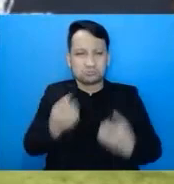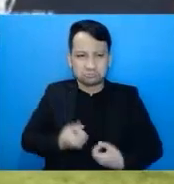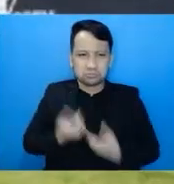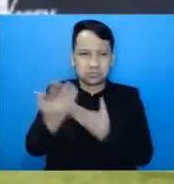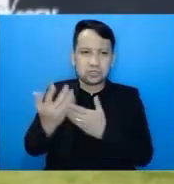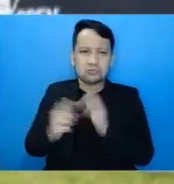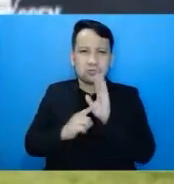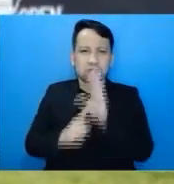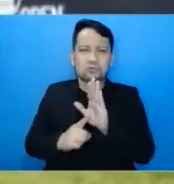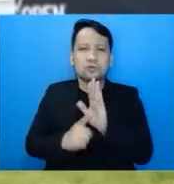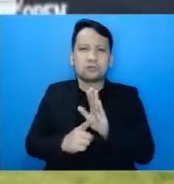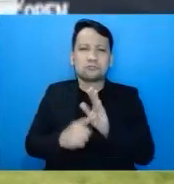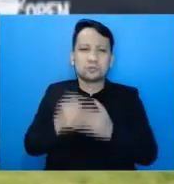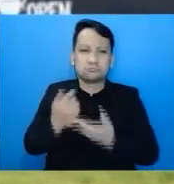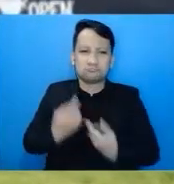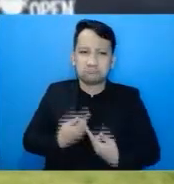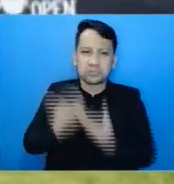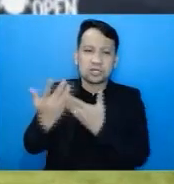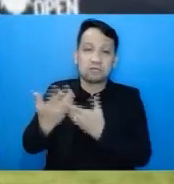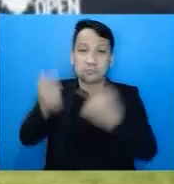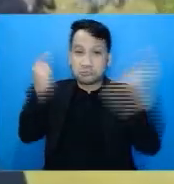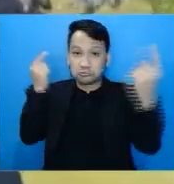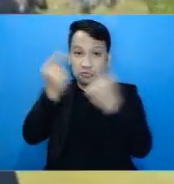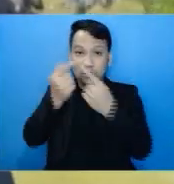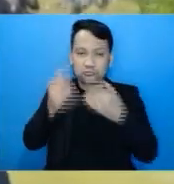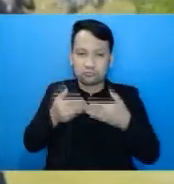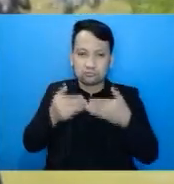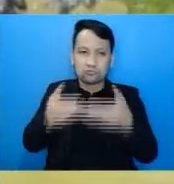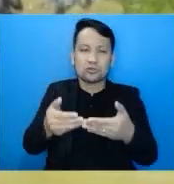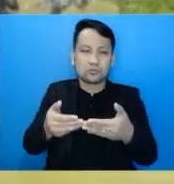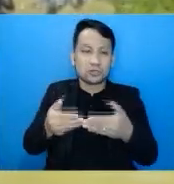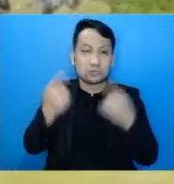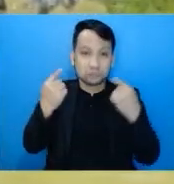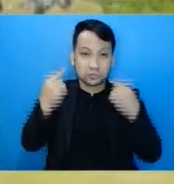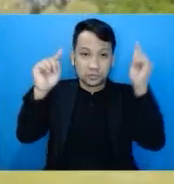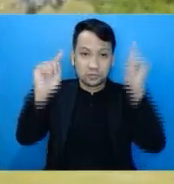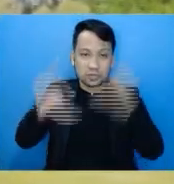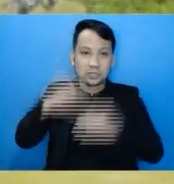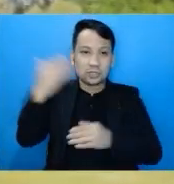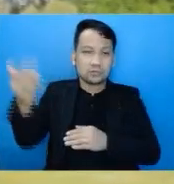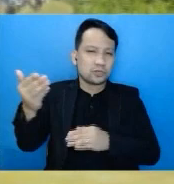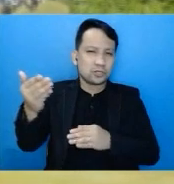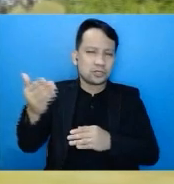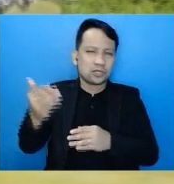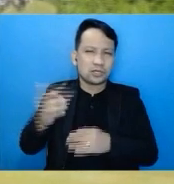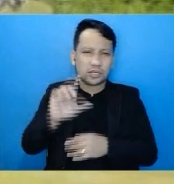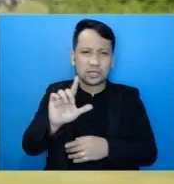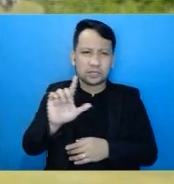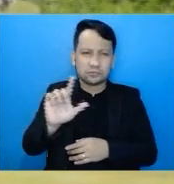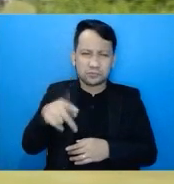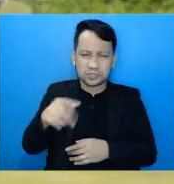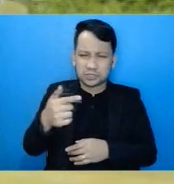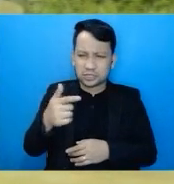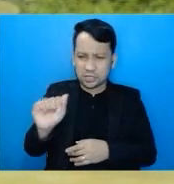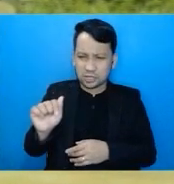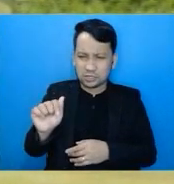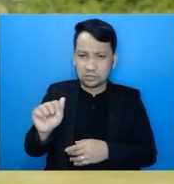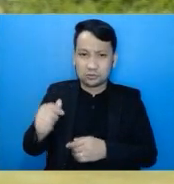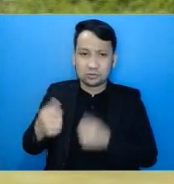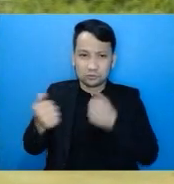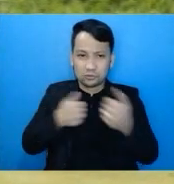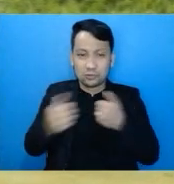at dedikasyon, target ni Yuka na magtuloy-tuloy ang kanyang tagumpay sa mga susunod pang LPGA tournaments at ang